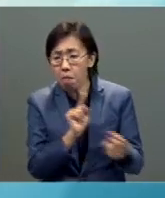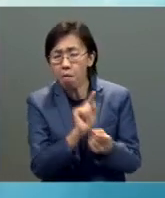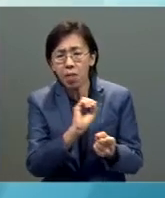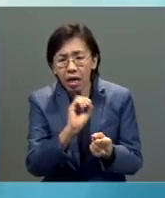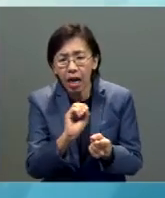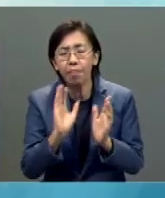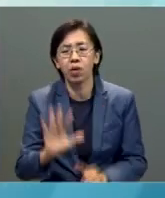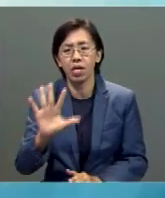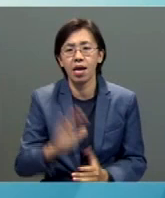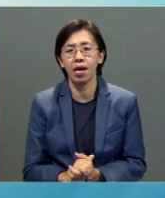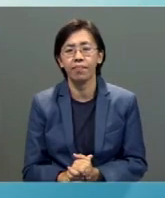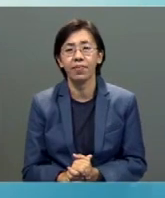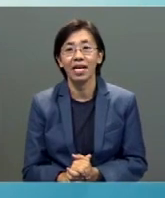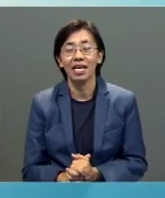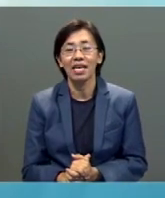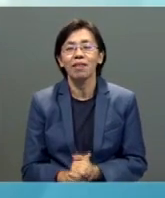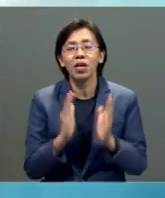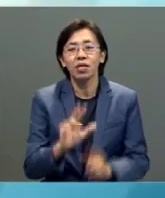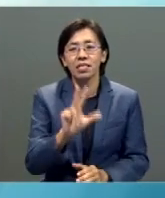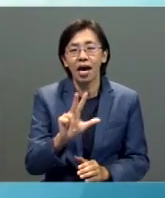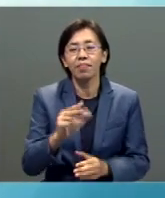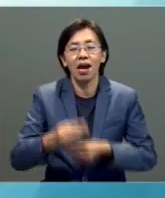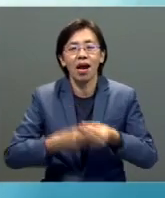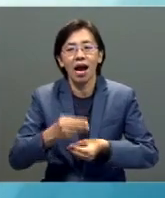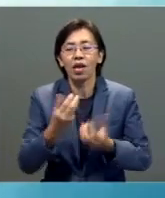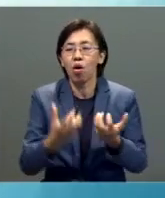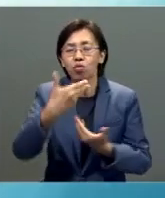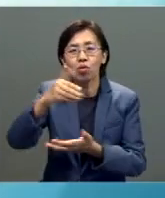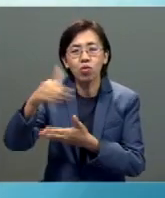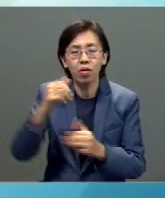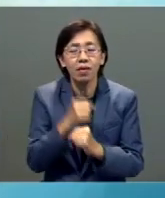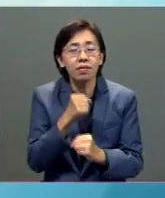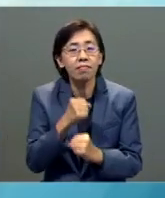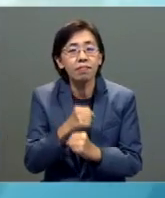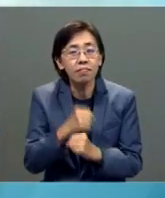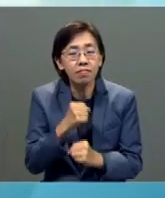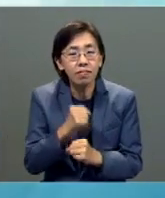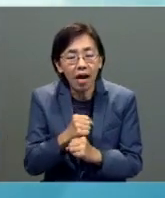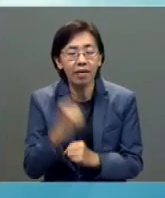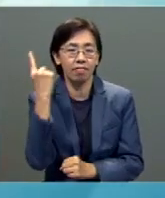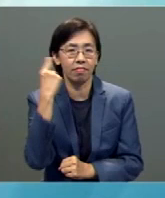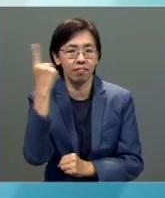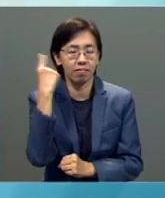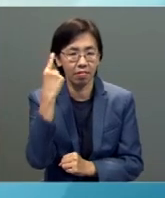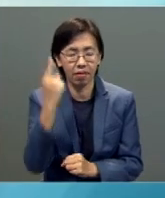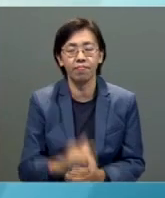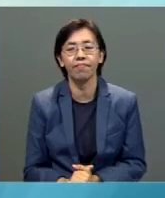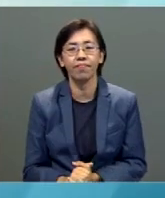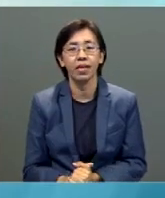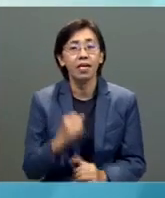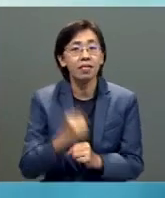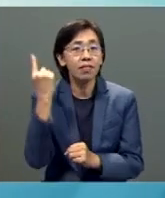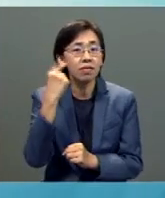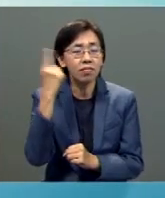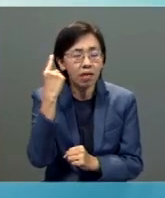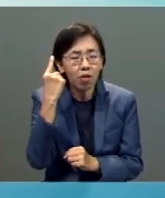5ราย3รายครับเป็นพนักงานขายขนส่งสินค้าทำงานเกี่ยวข้องกับนักท่องเที่ยวซึ่งก็เ